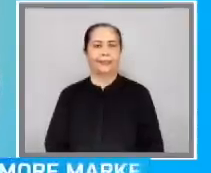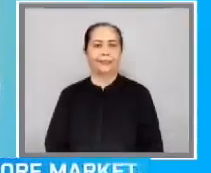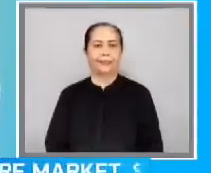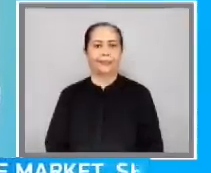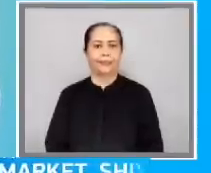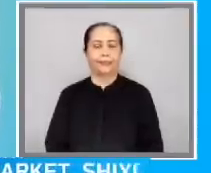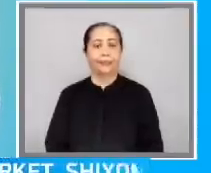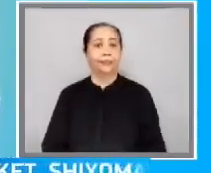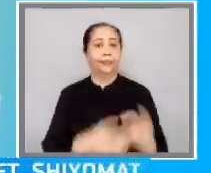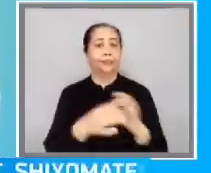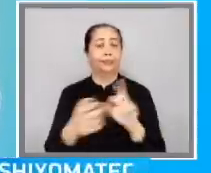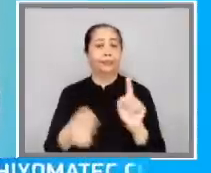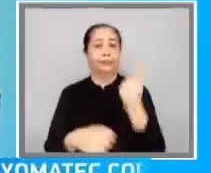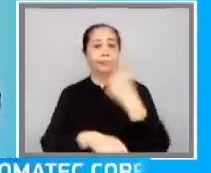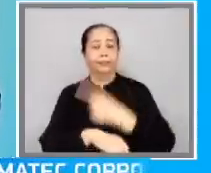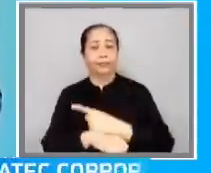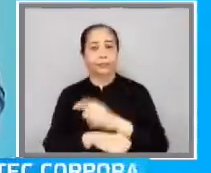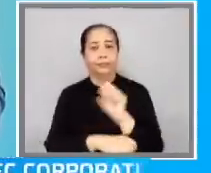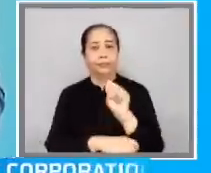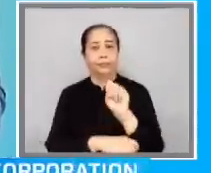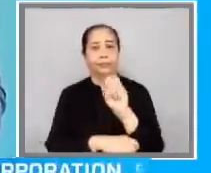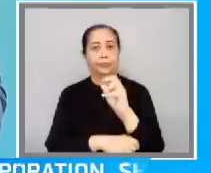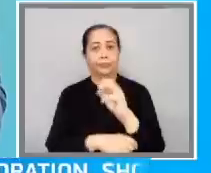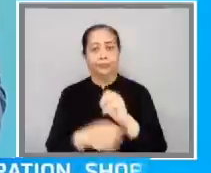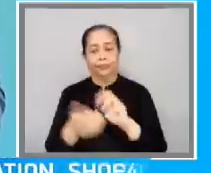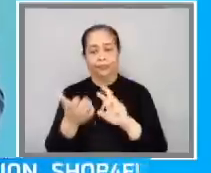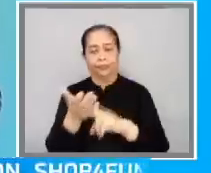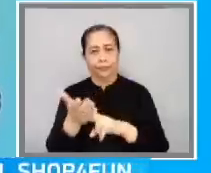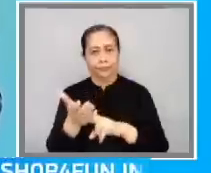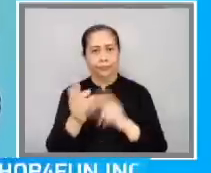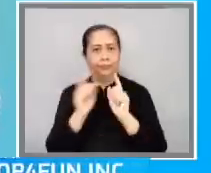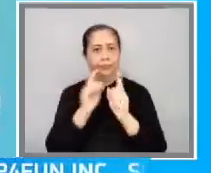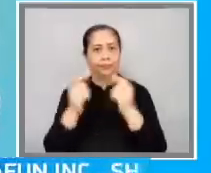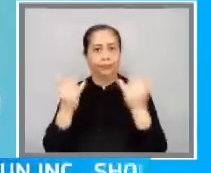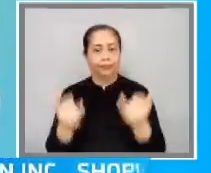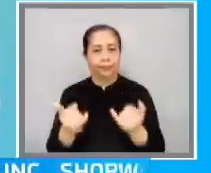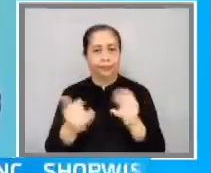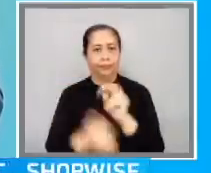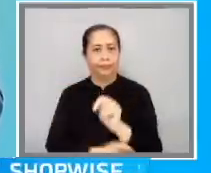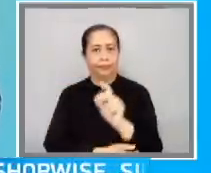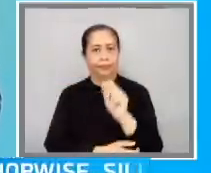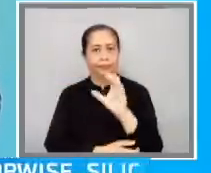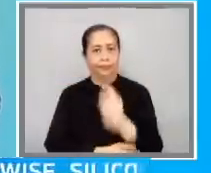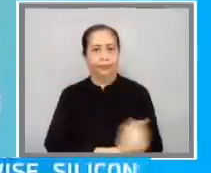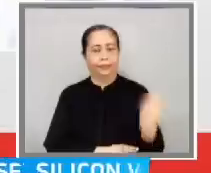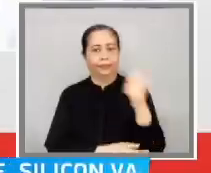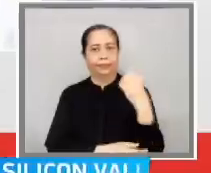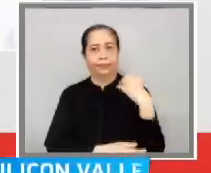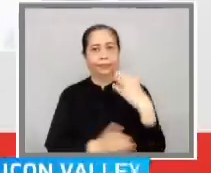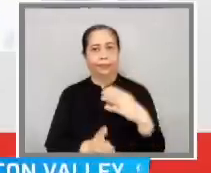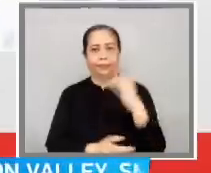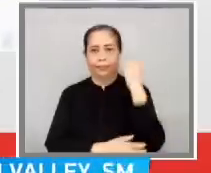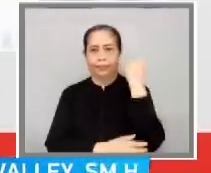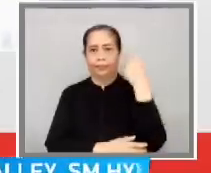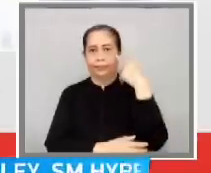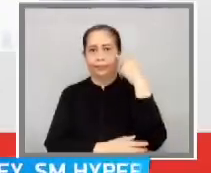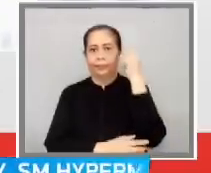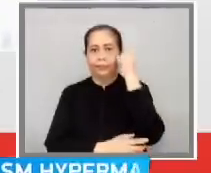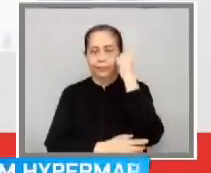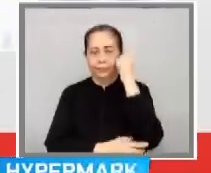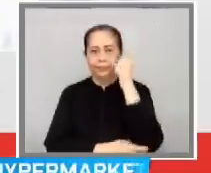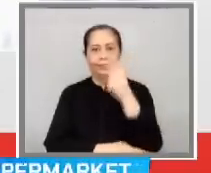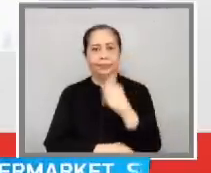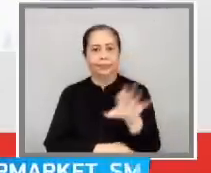Kaugnay sa unang araw ng SIM registration sa bansa, makakausap natin si NTC Deputy Commissioner Jan Paulo Salvahan. Magandang umaga po,